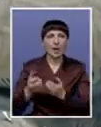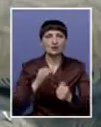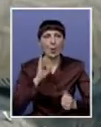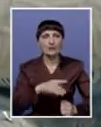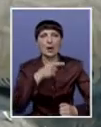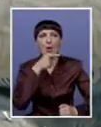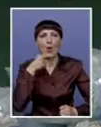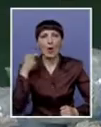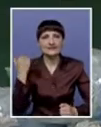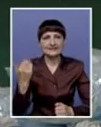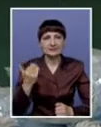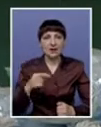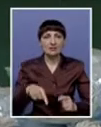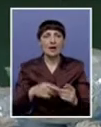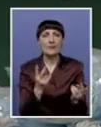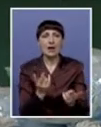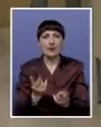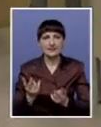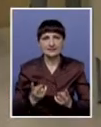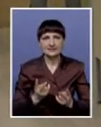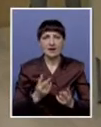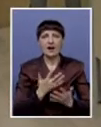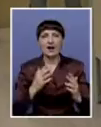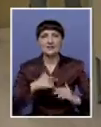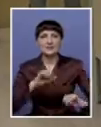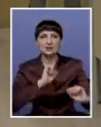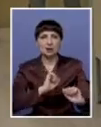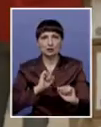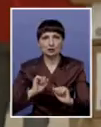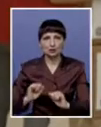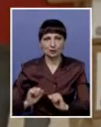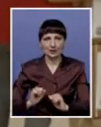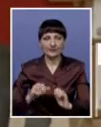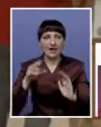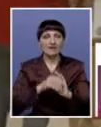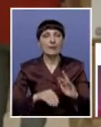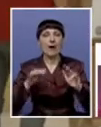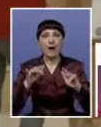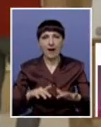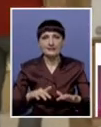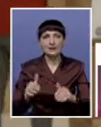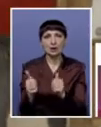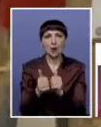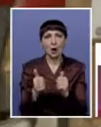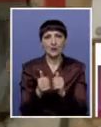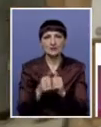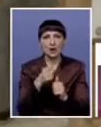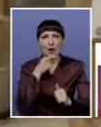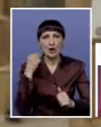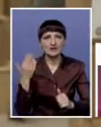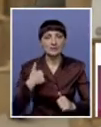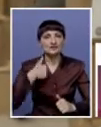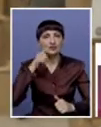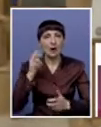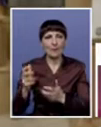российских добровольцев. В них все самое необходимое – средства индивидуальной защиты. В рамках акции «Добрососедство» мы только вчера